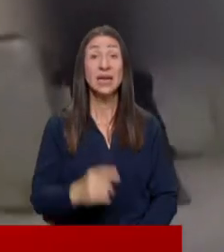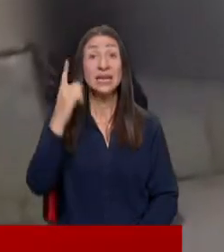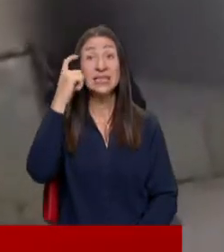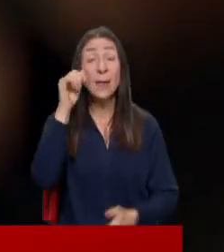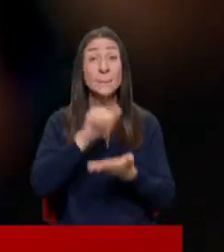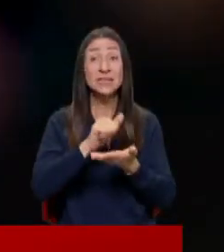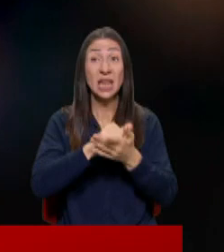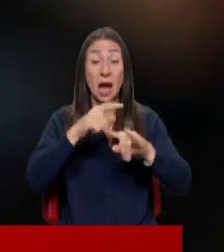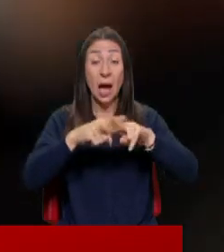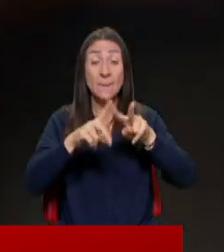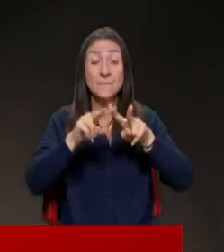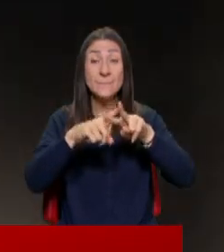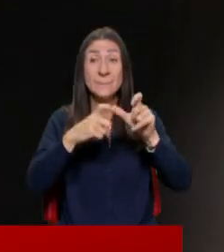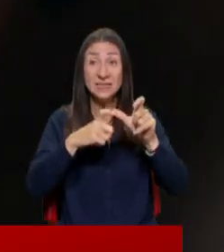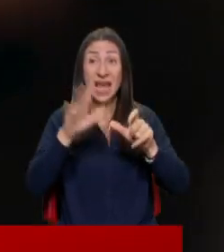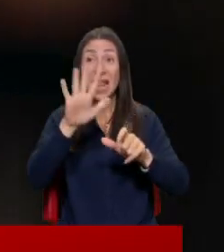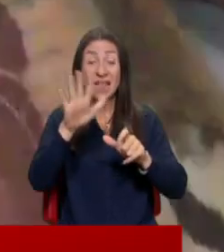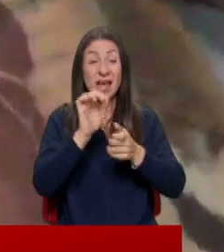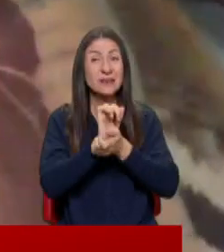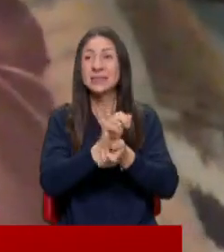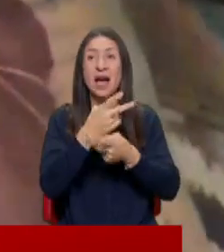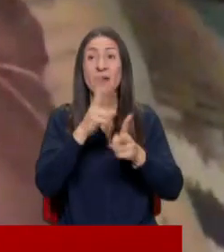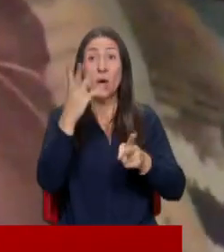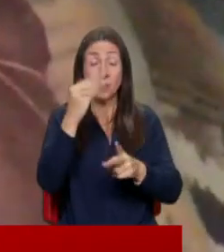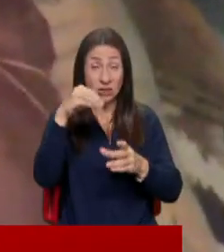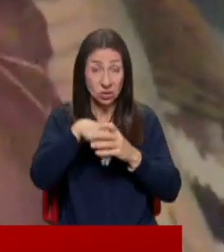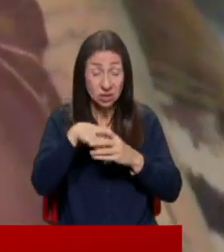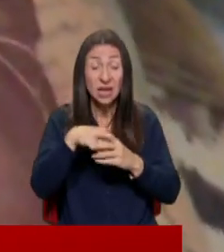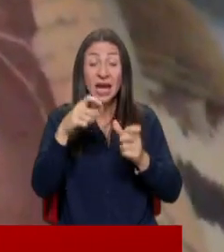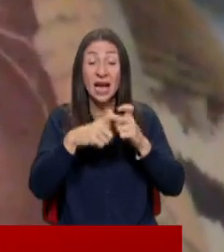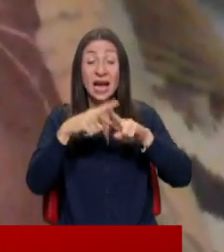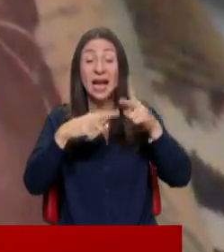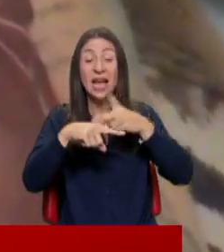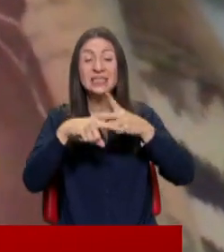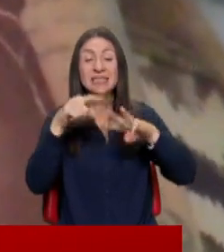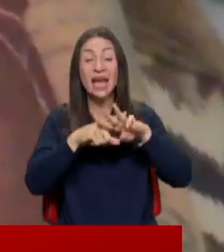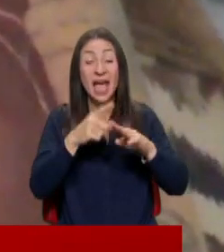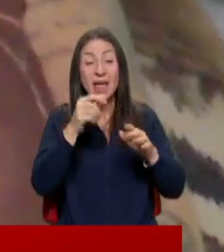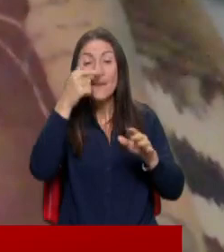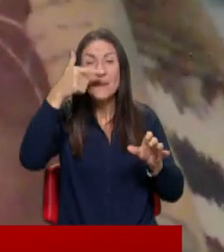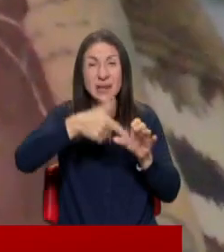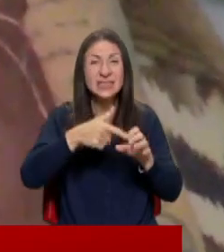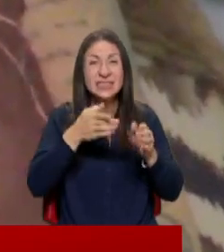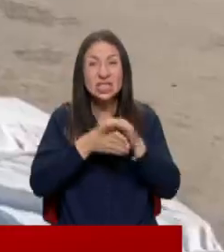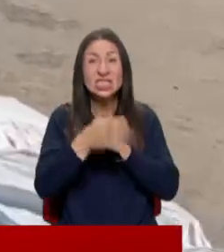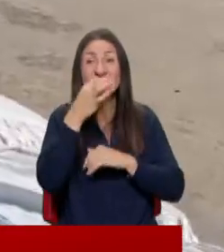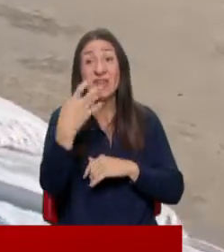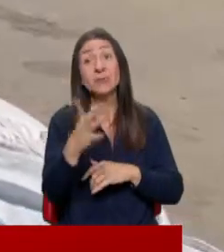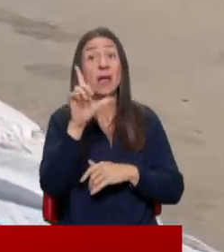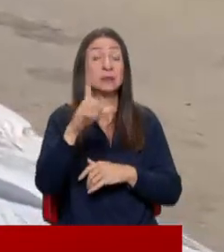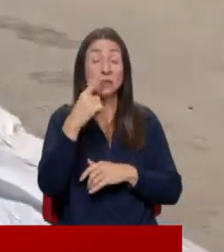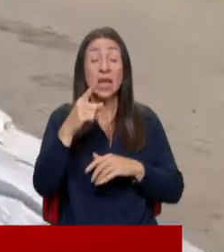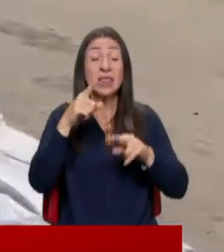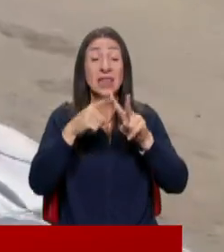İsrail basını Hamas'ın 50 rehineyi bırakmaya hazırlandığını, bunun için Gazze'ye yakıt girişine izin verilmesini istediğini yazdı.